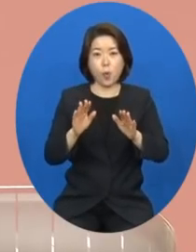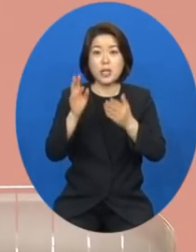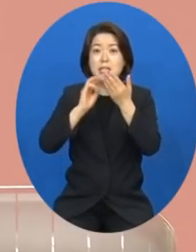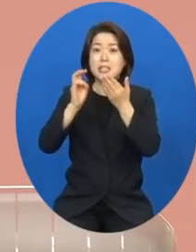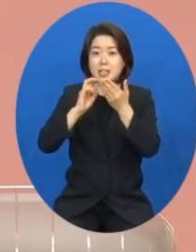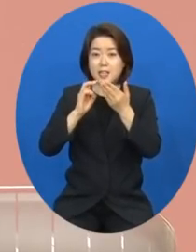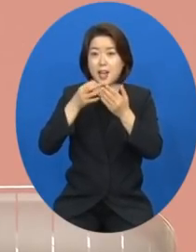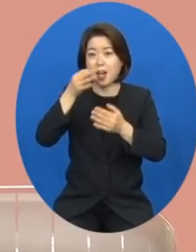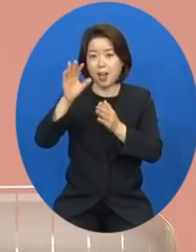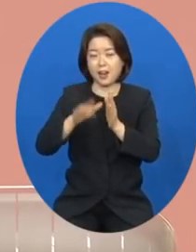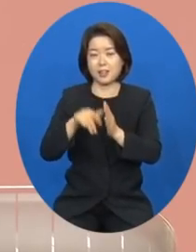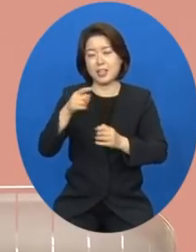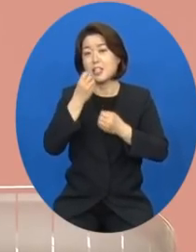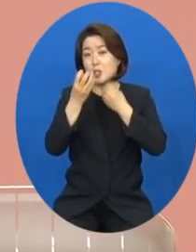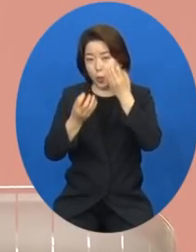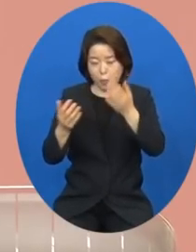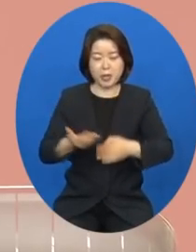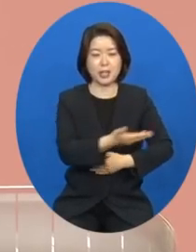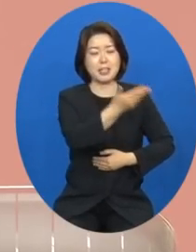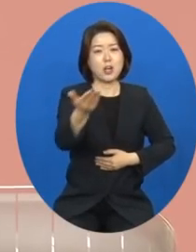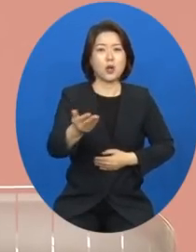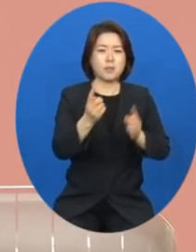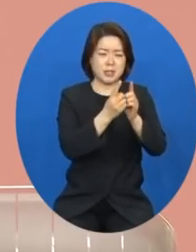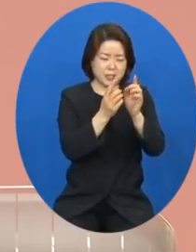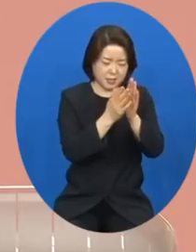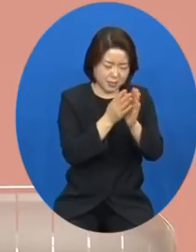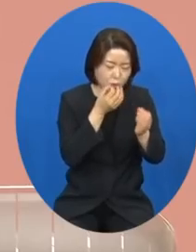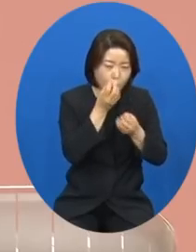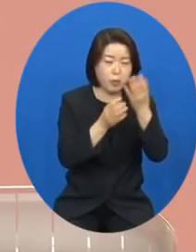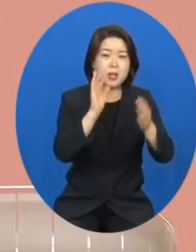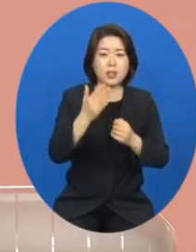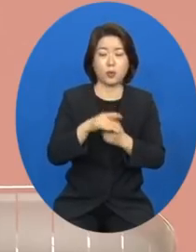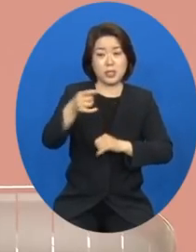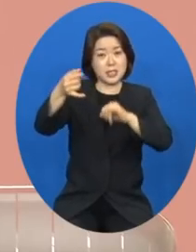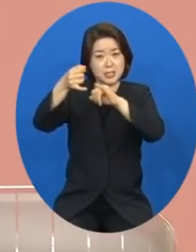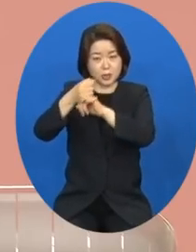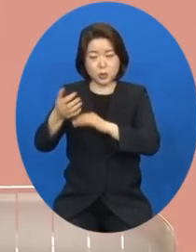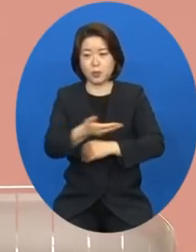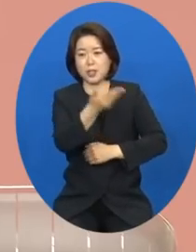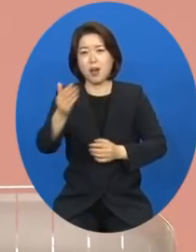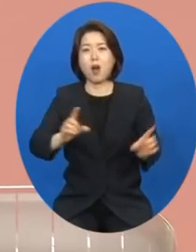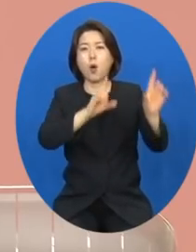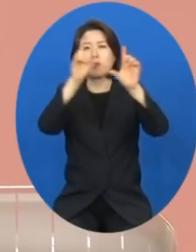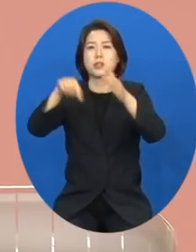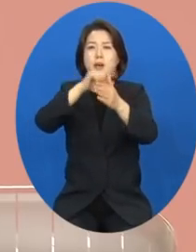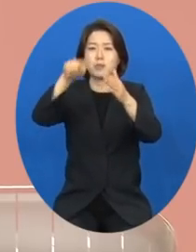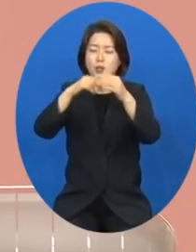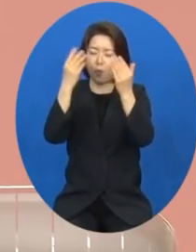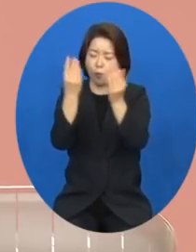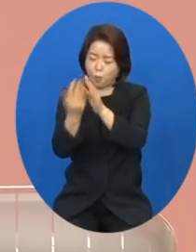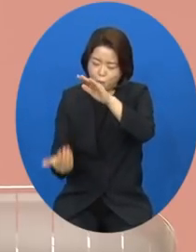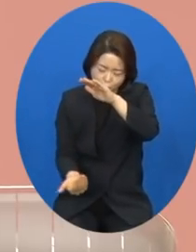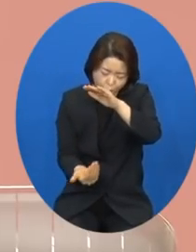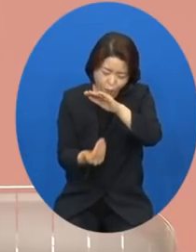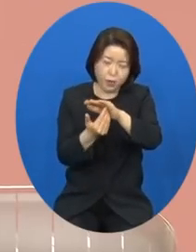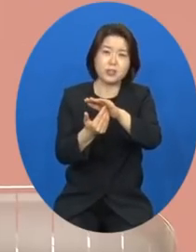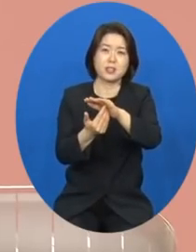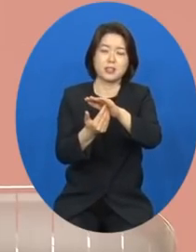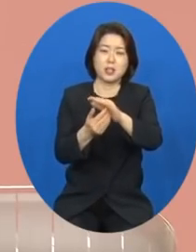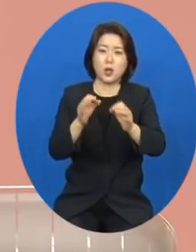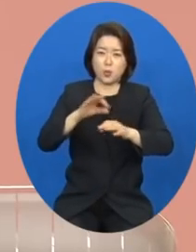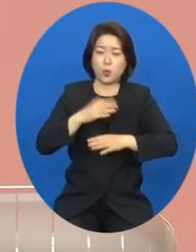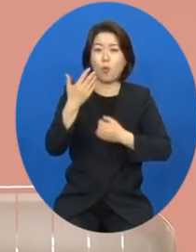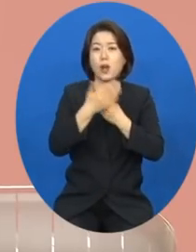때에도 이 고백이 여러분들의 고백이 되고 이 약속이 여러분들의 삶 가운데 언 전이성 채 되어지는 놀라운 은혜가